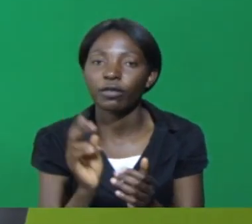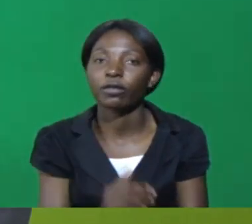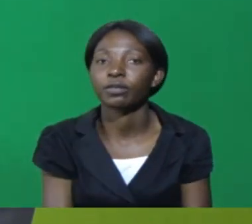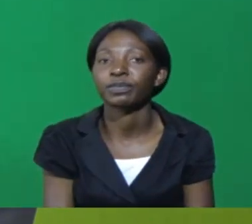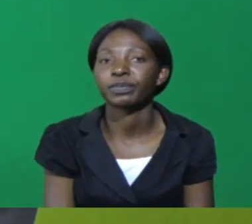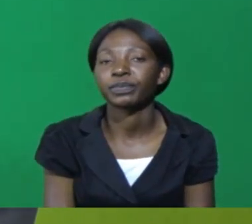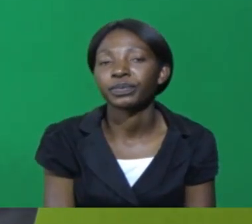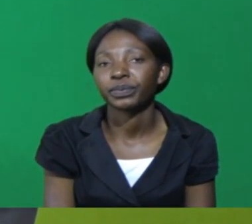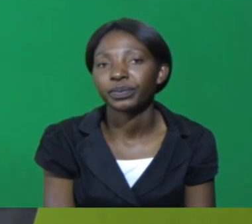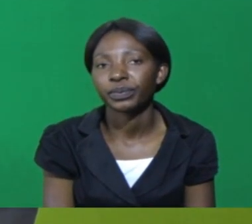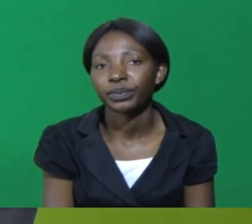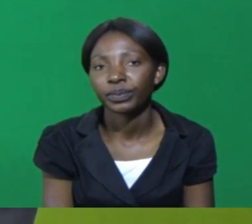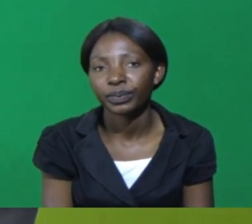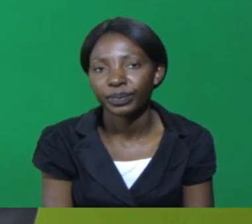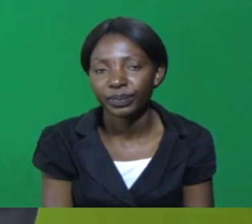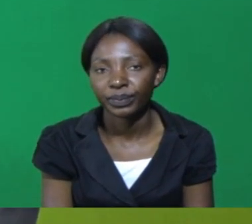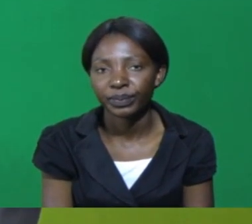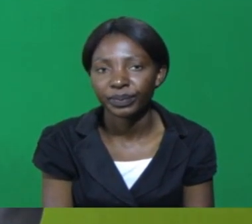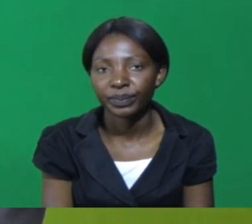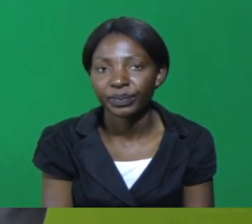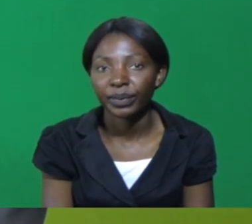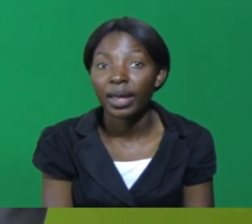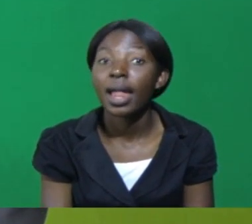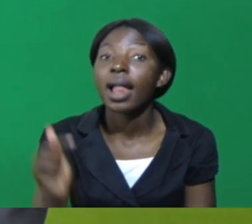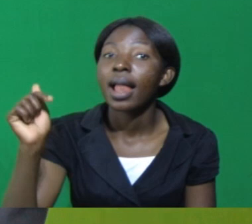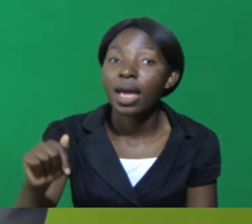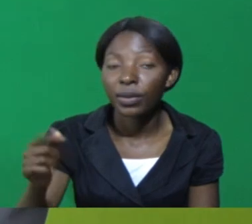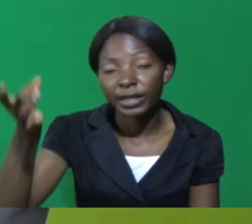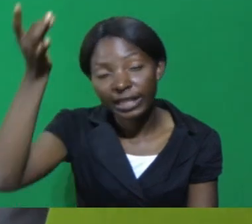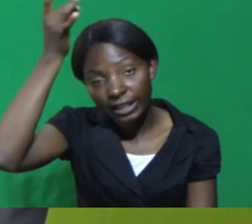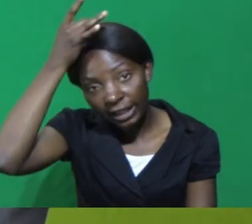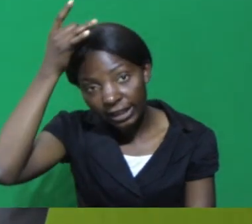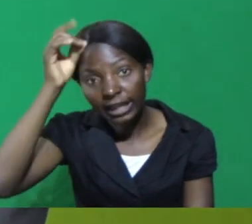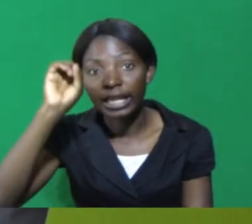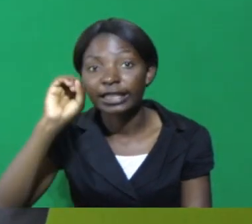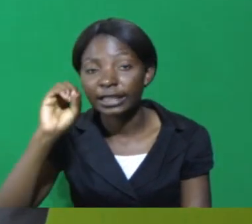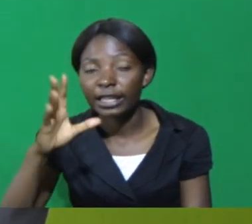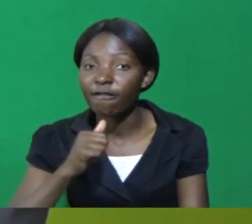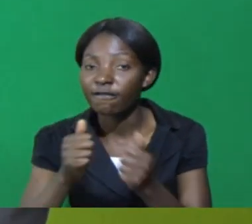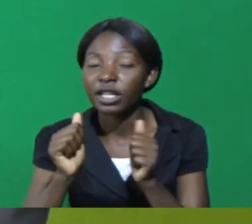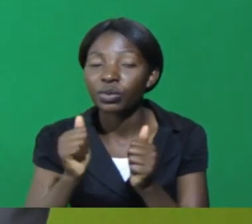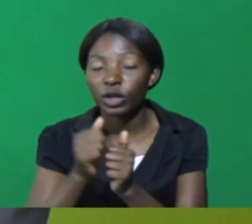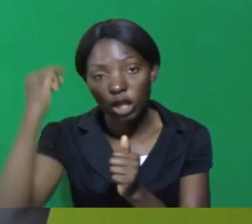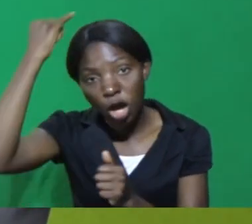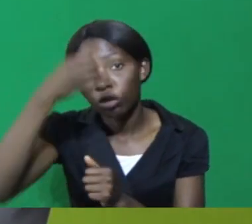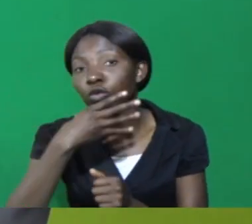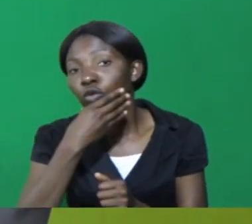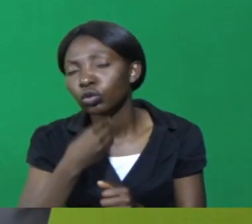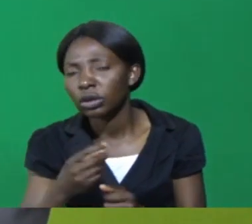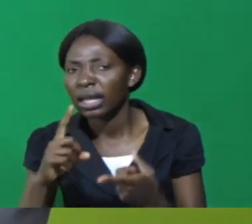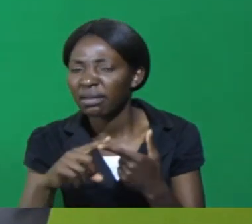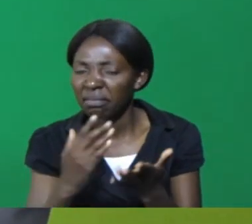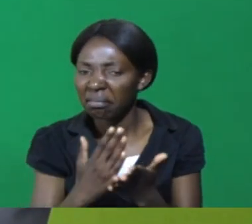echipiri 6 verse ya 8 kuenda pa12. Yes. Zvino mambo weSiria akarwa navaIsraeri akarangana navaranda vake